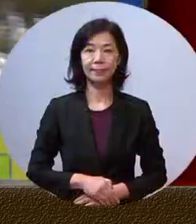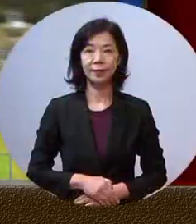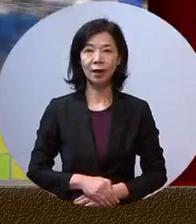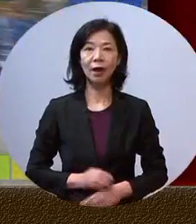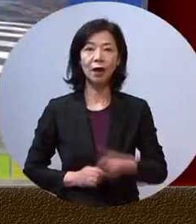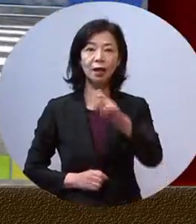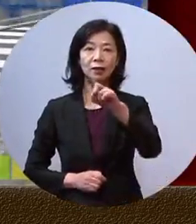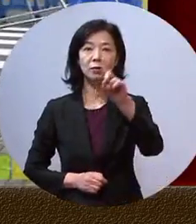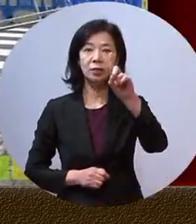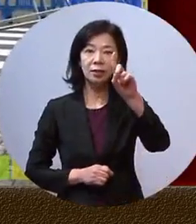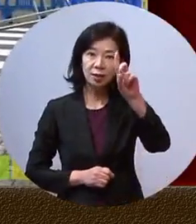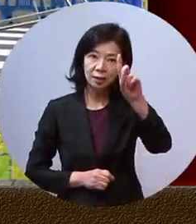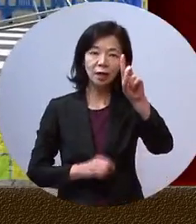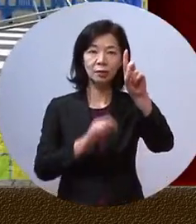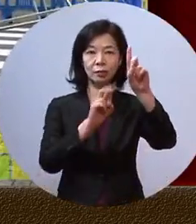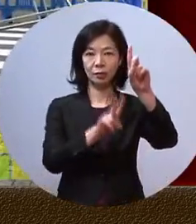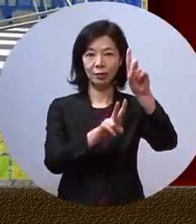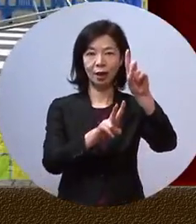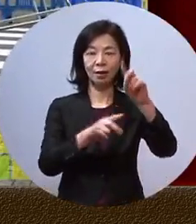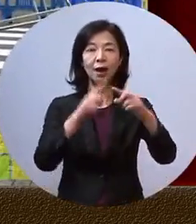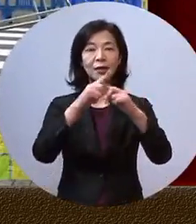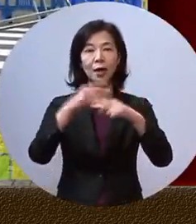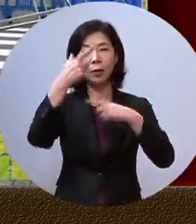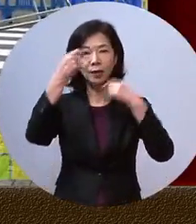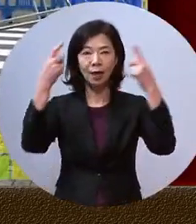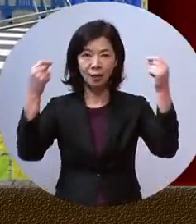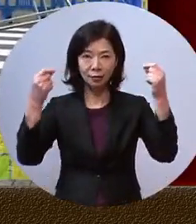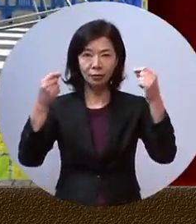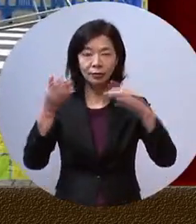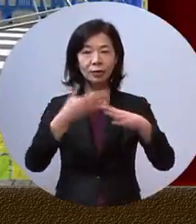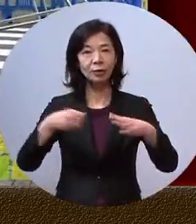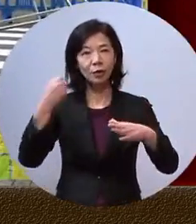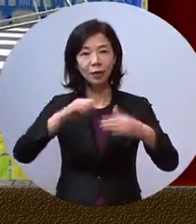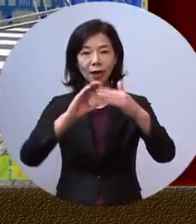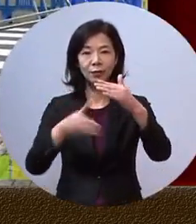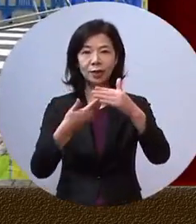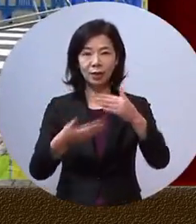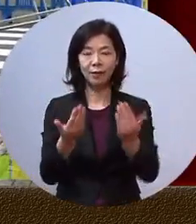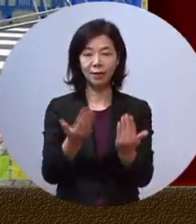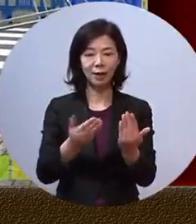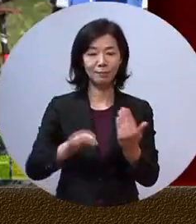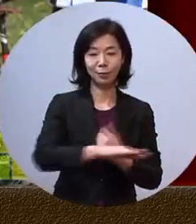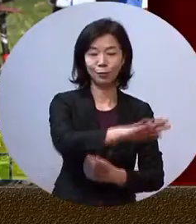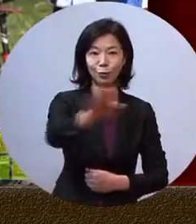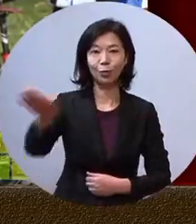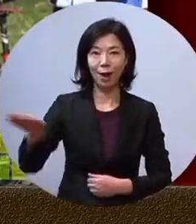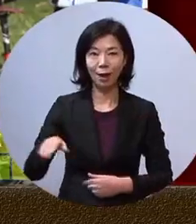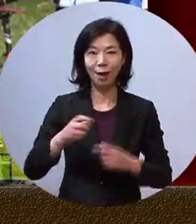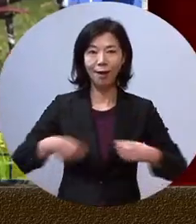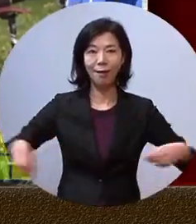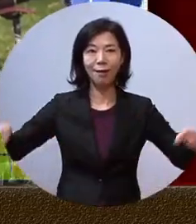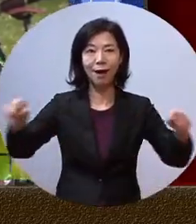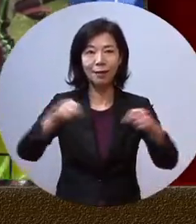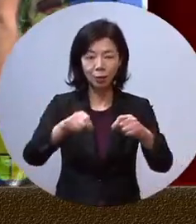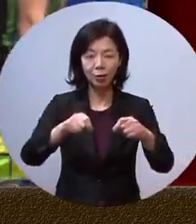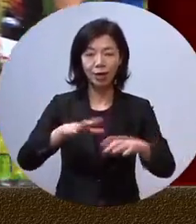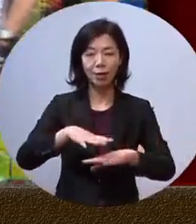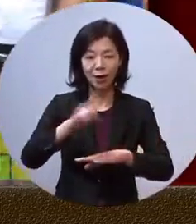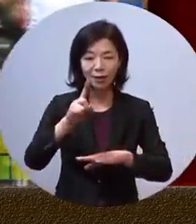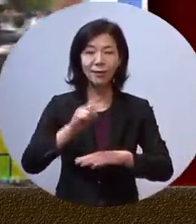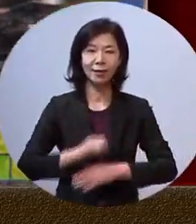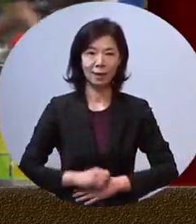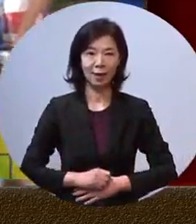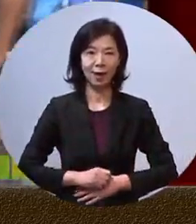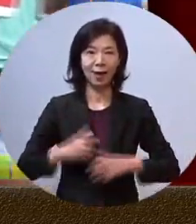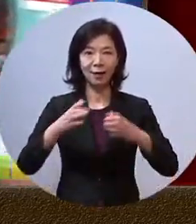11月2日、慶応義塾大学湘南藤沢キャンパス周辺で、関東の市街地では初めての